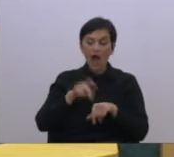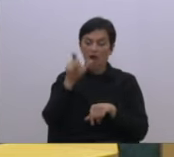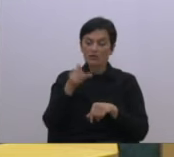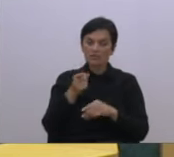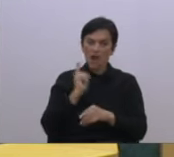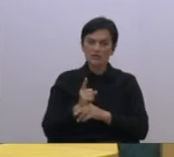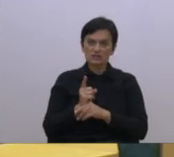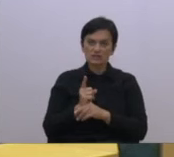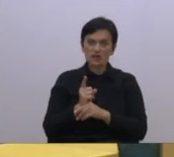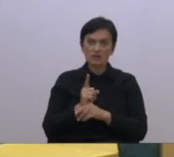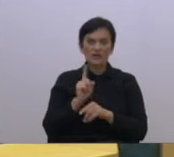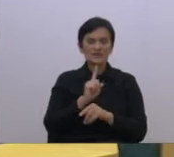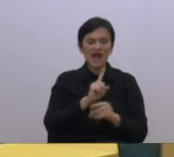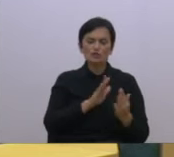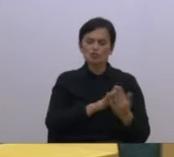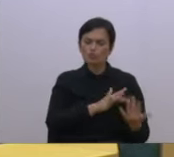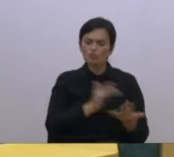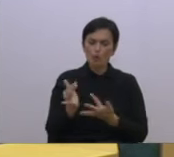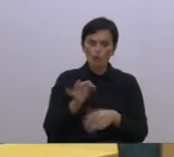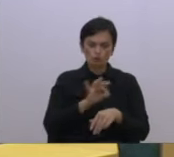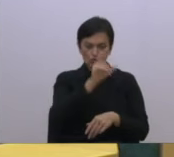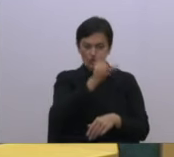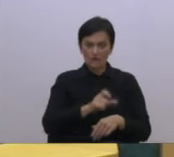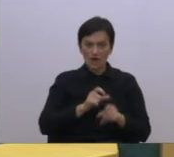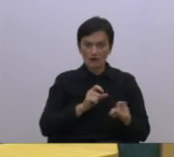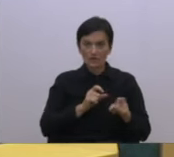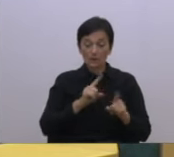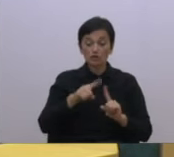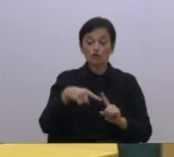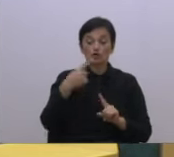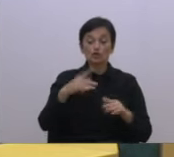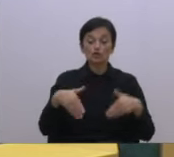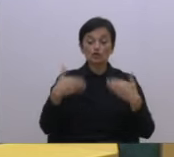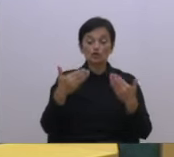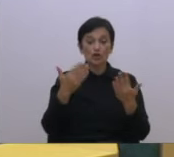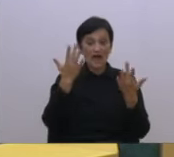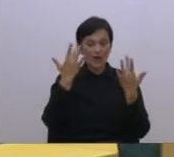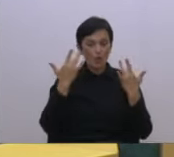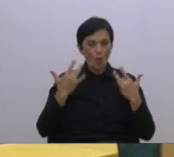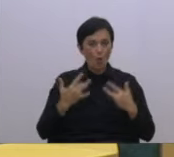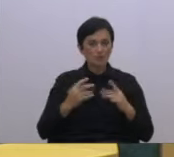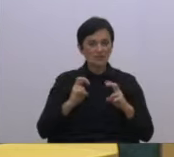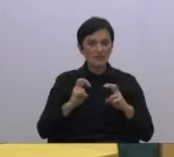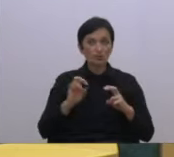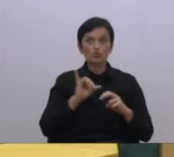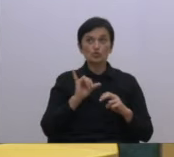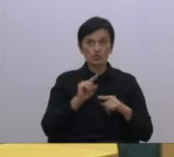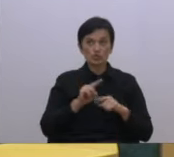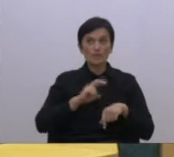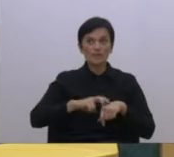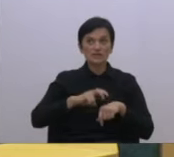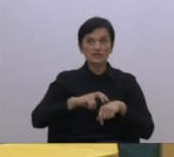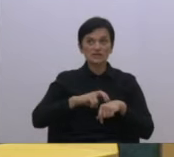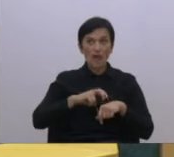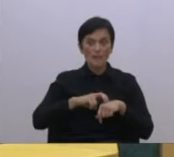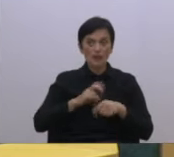ჩარევა, რაც არ უნდა მოითხოვოს პაციენტმა. შემდეგ გადავდივართ კოსმეტიკურ სფეროში, სადაც ასევე სამედიცინო